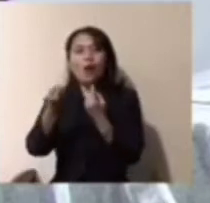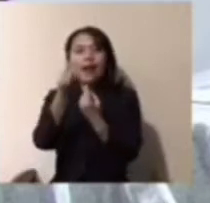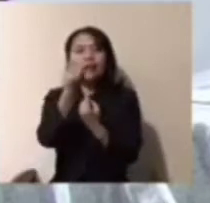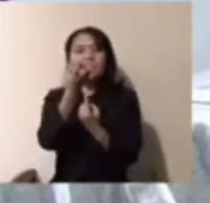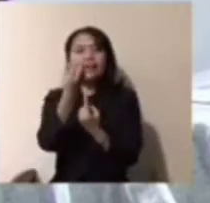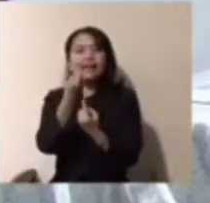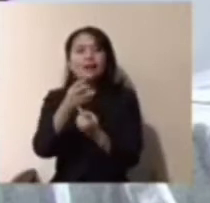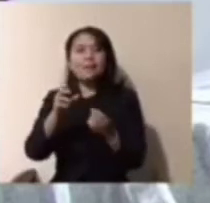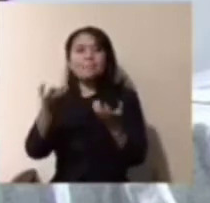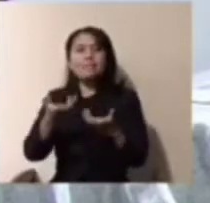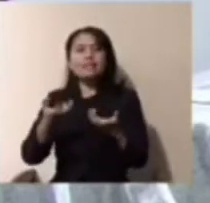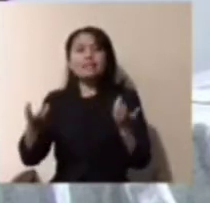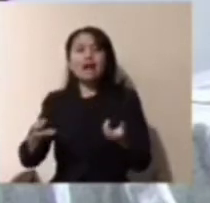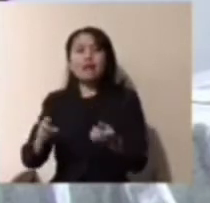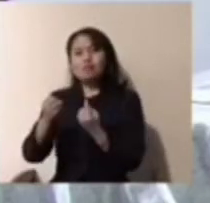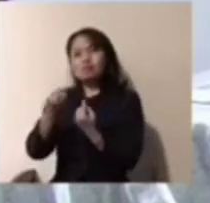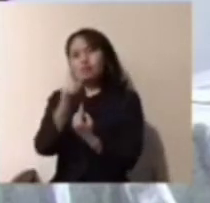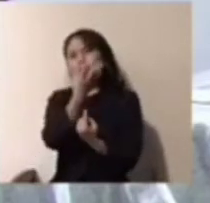yang baru,